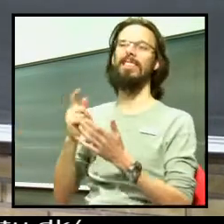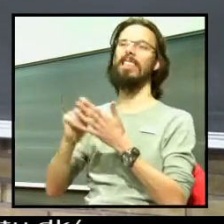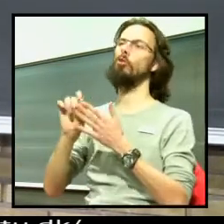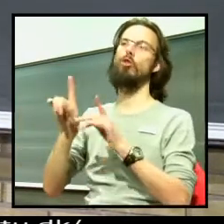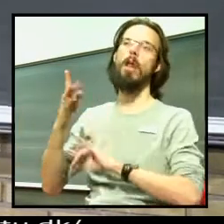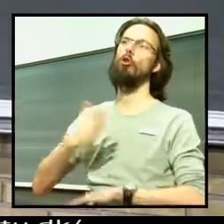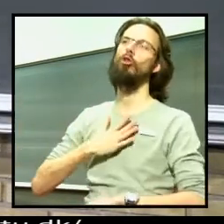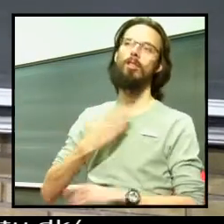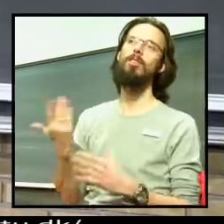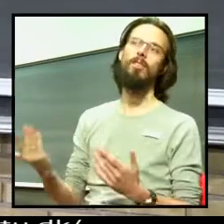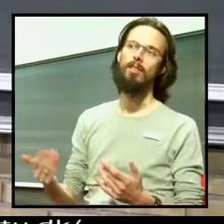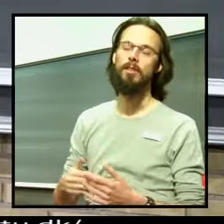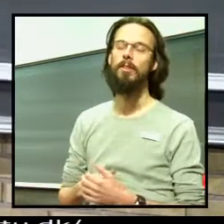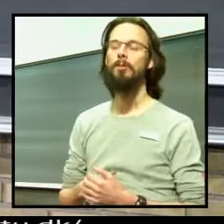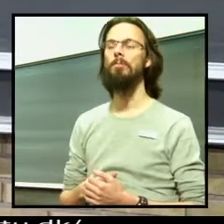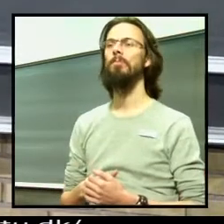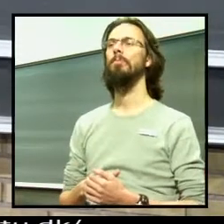til.